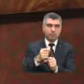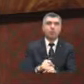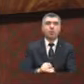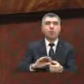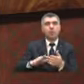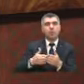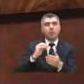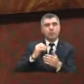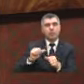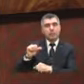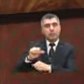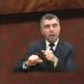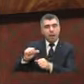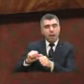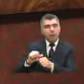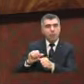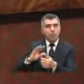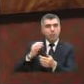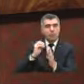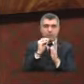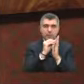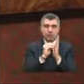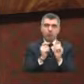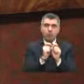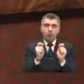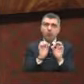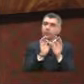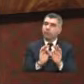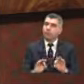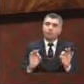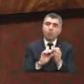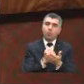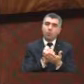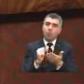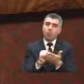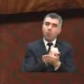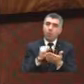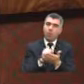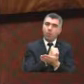السوق ديال الرساميل. وفهاد اللائحه ما كانش الغرض ديالها انها تقصي